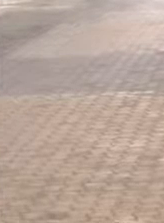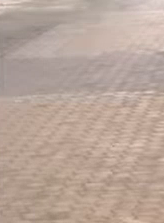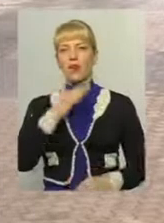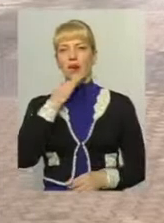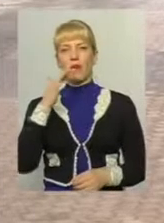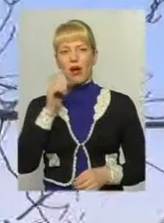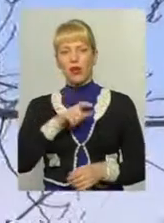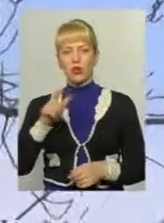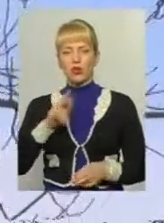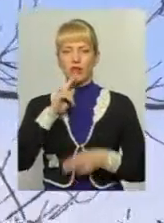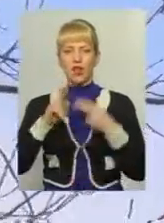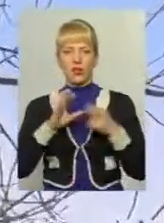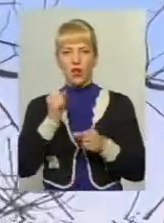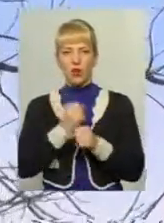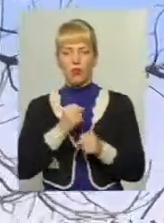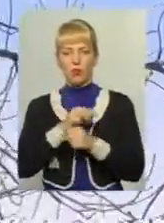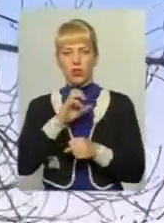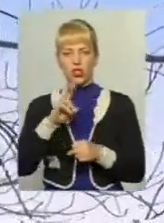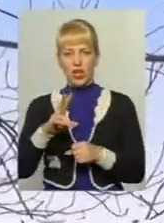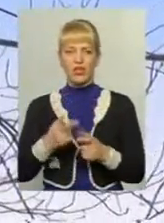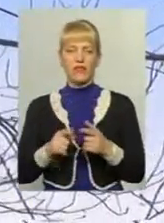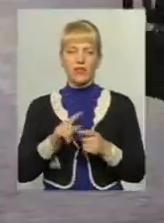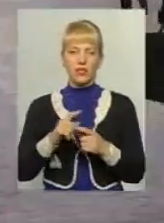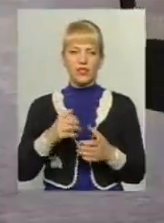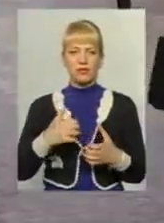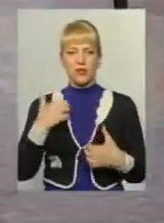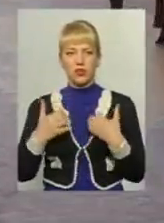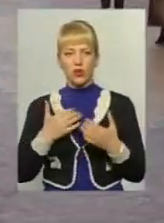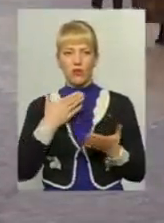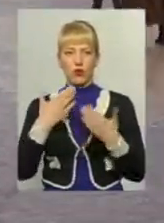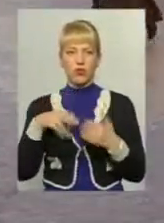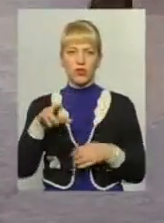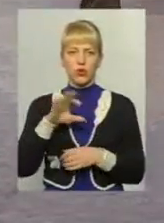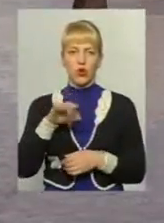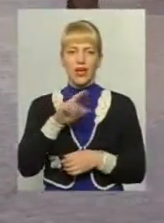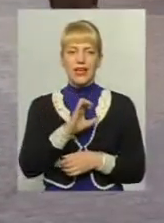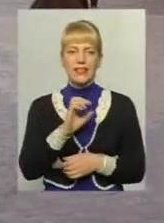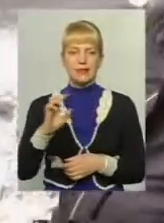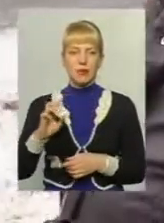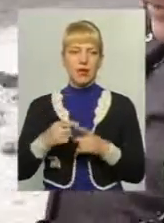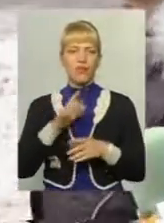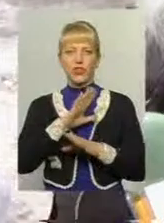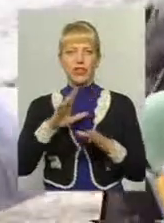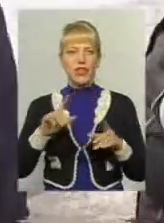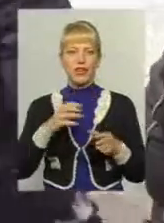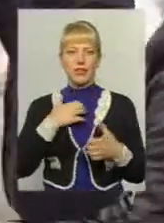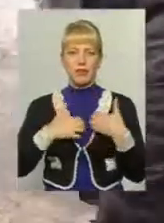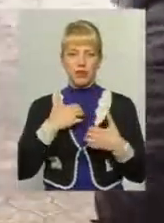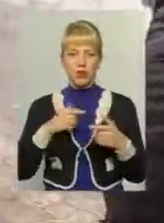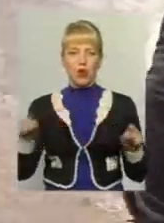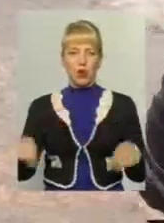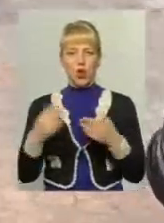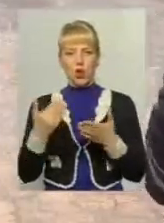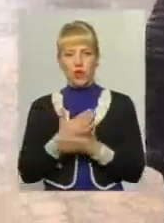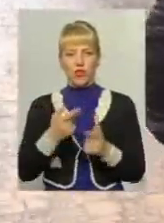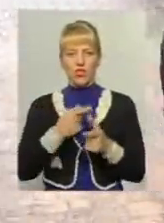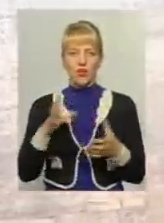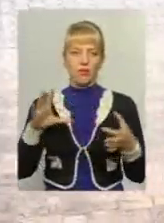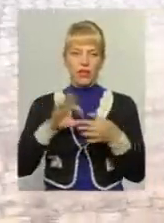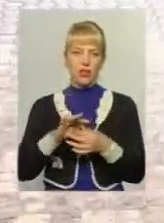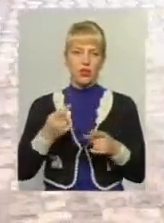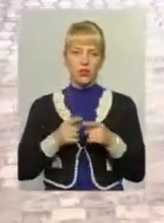вулиці Хмельницького і запитала хмельничан, а що обрали б вони, ОСББ чи ЖЕК? Давайте подивимося у сюжеті.